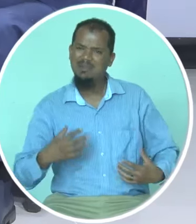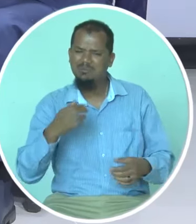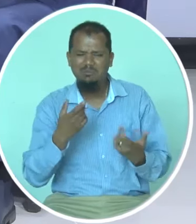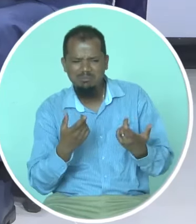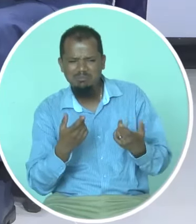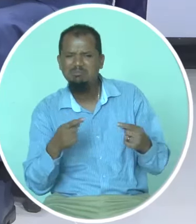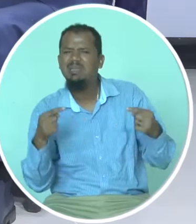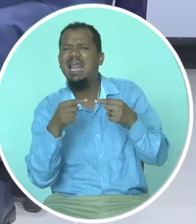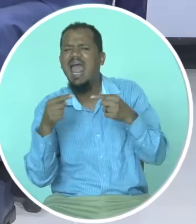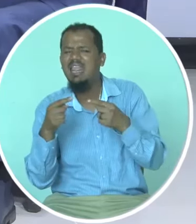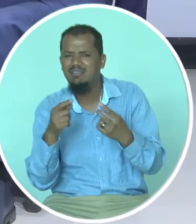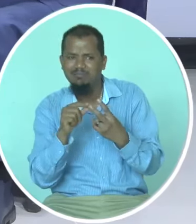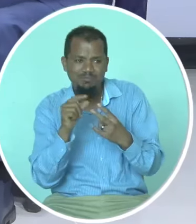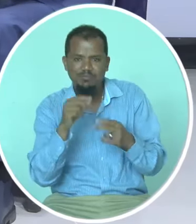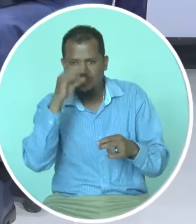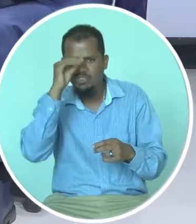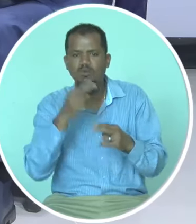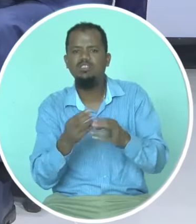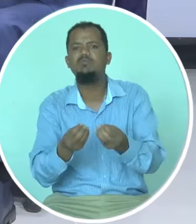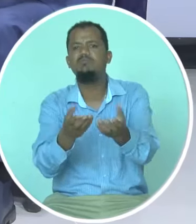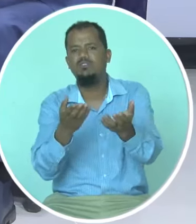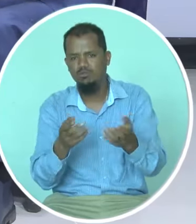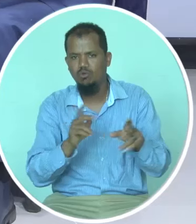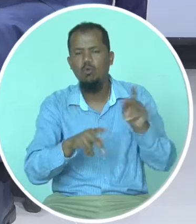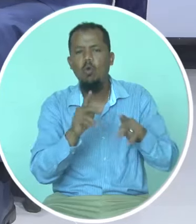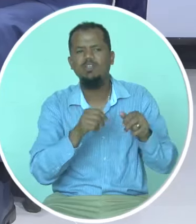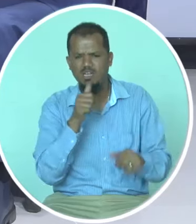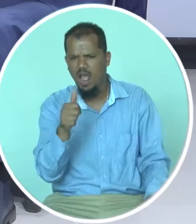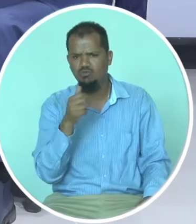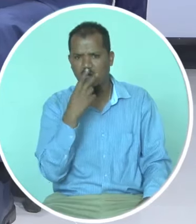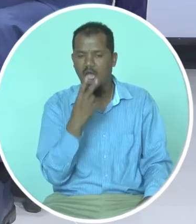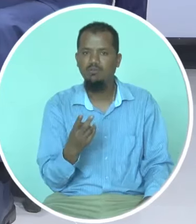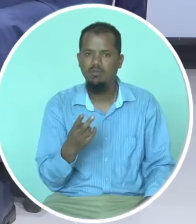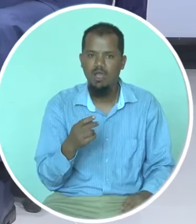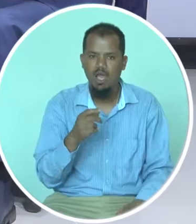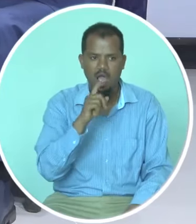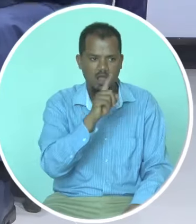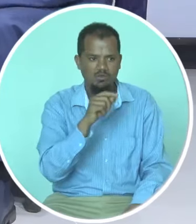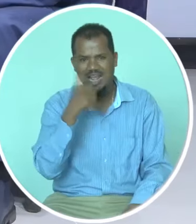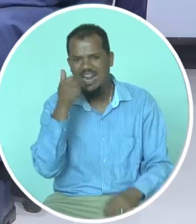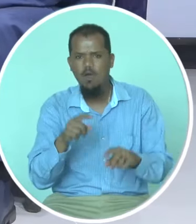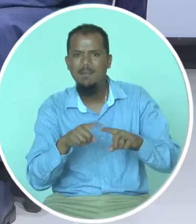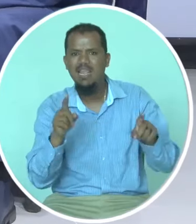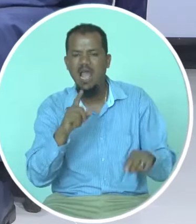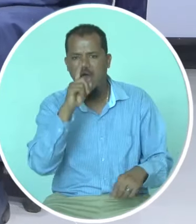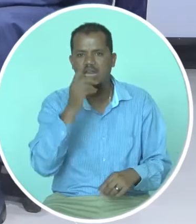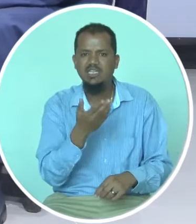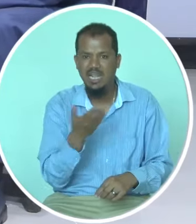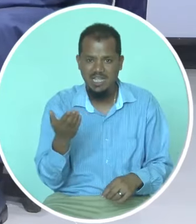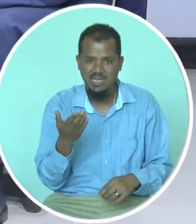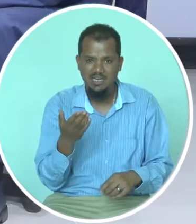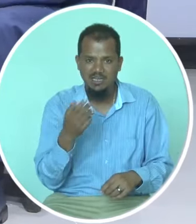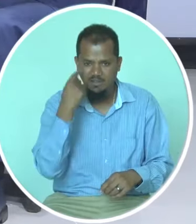በሆነ ይገናኝና ሰዎች ናቸው የሚሰጡት ኮሚኒቲው ራሱ አይቶ ማለት ነው ስለዚህ አንዱን ከሌላው መለያ አንድ የሆነ